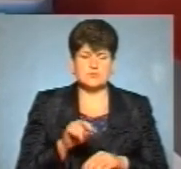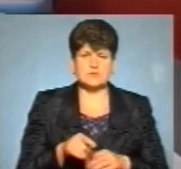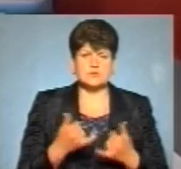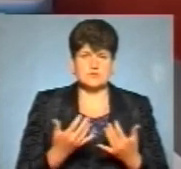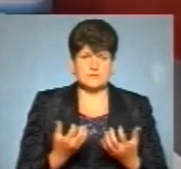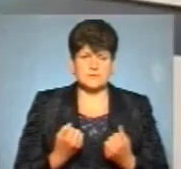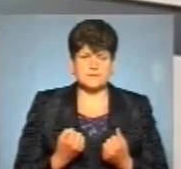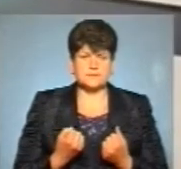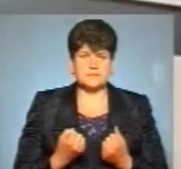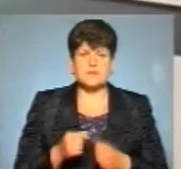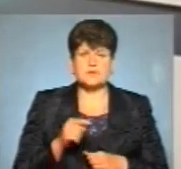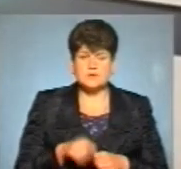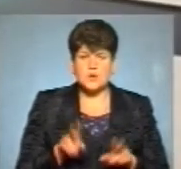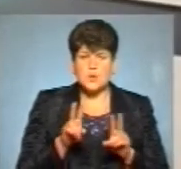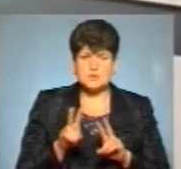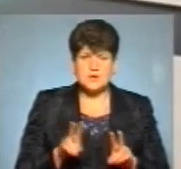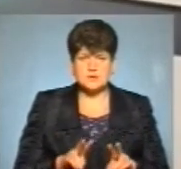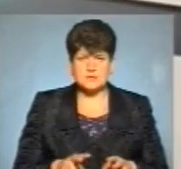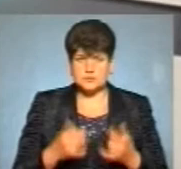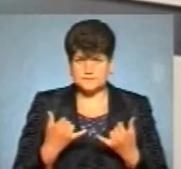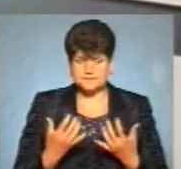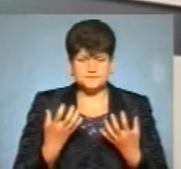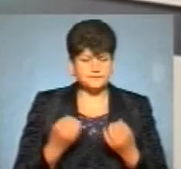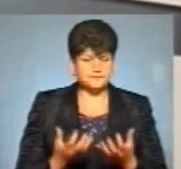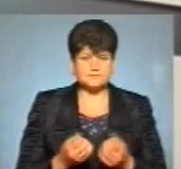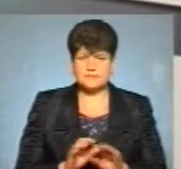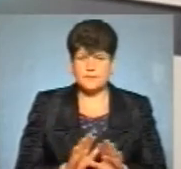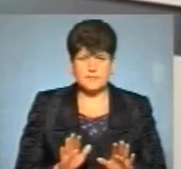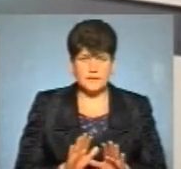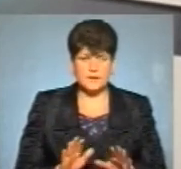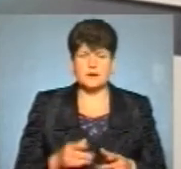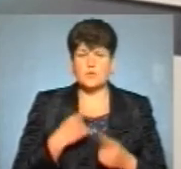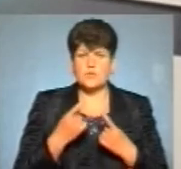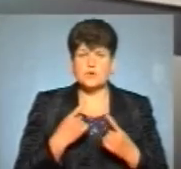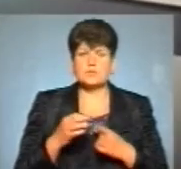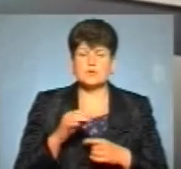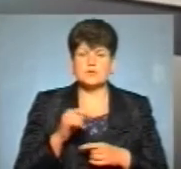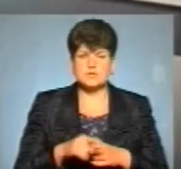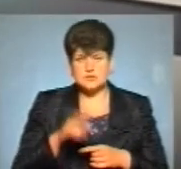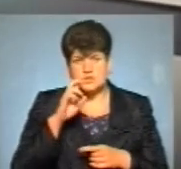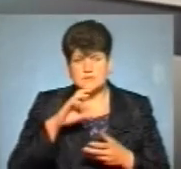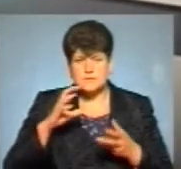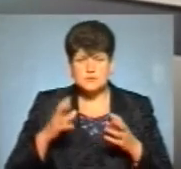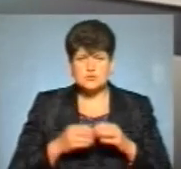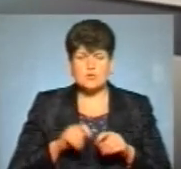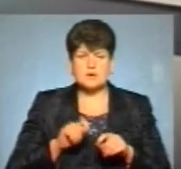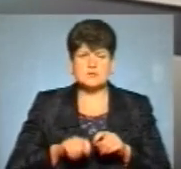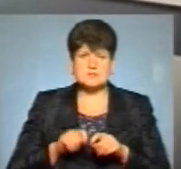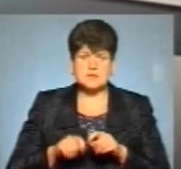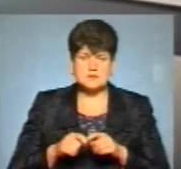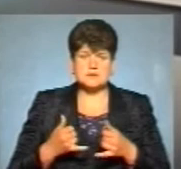були. Вони розглядаються. Сьогодні вони ще не прийняті, але говориться про те, що державну підсумкову атестацію